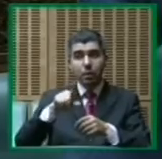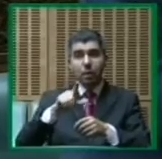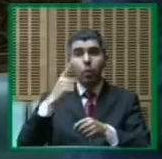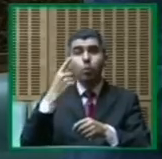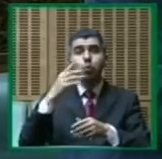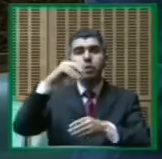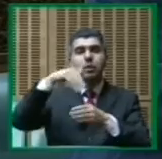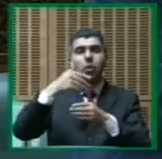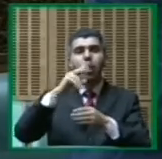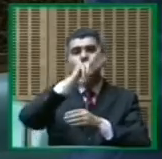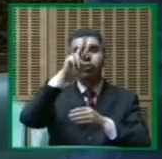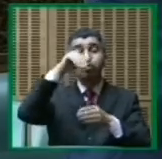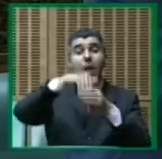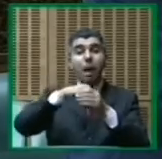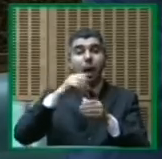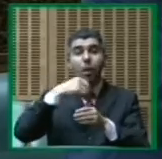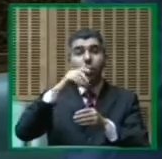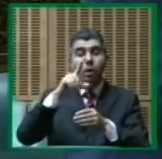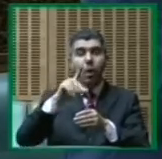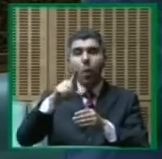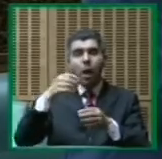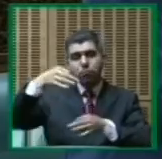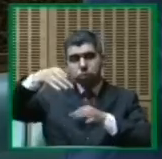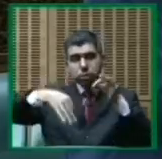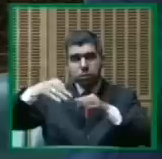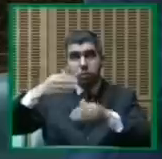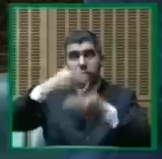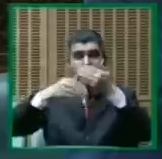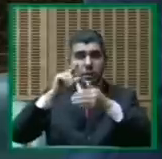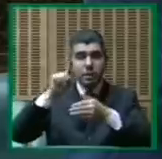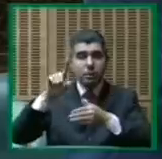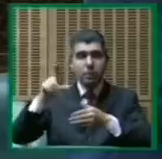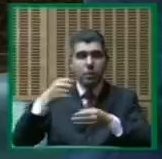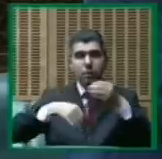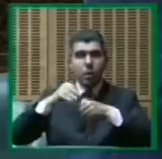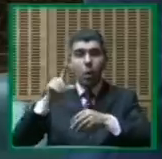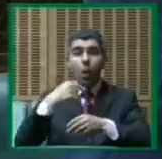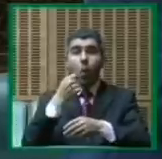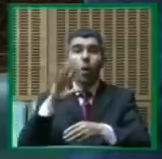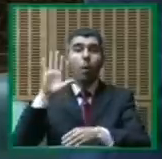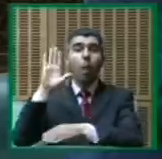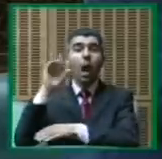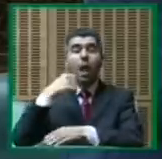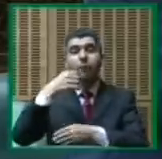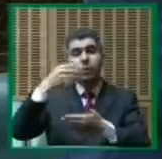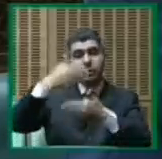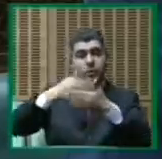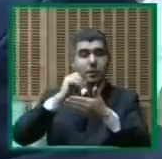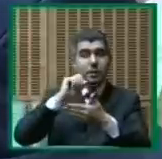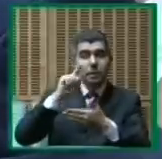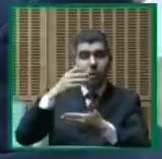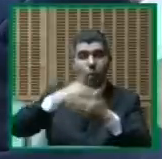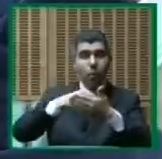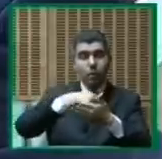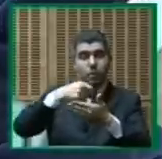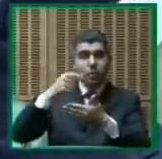اوربان، سي اون زون نو ايكيبي اي كي ني با ديستيني او ديفلوبمون دو لاغلوماسيون اوربان دون لو كادر دو بريزون بلان